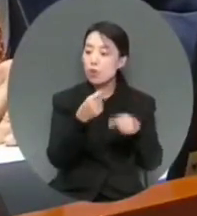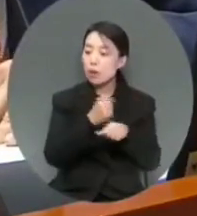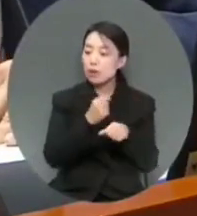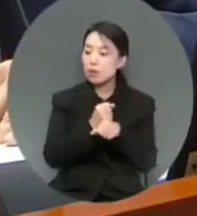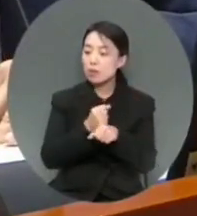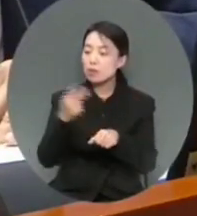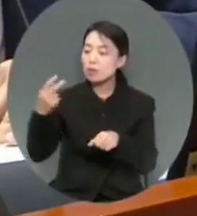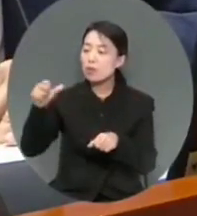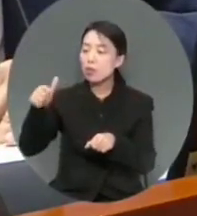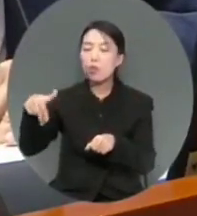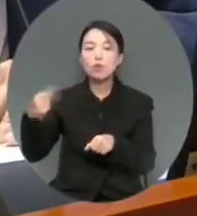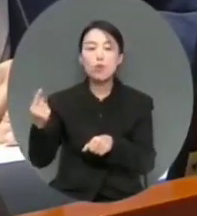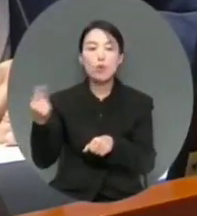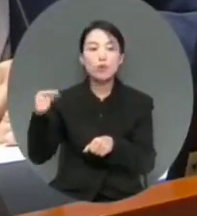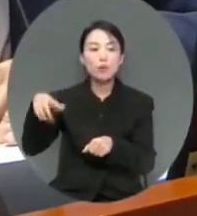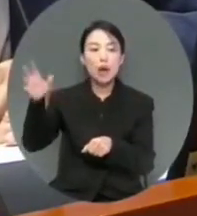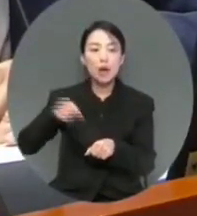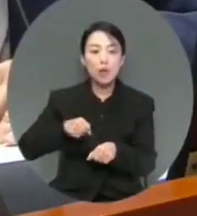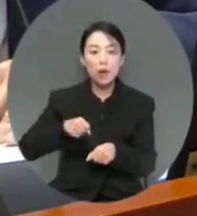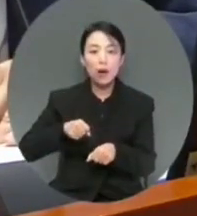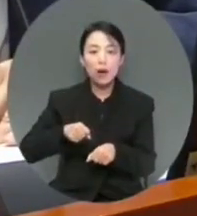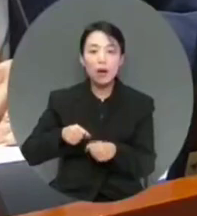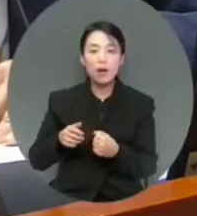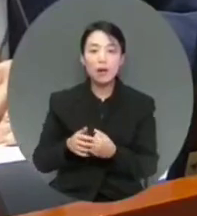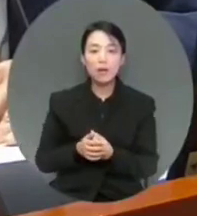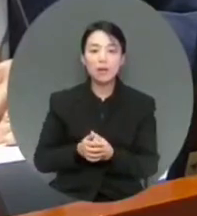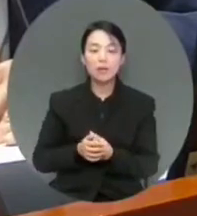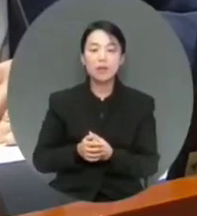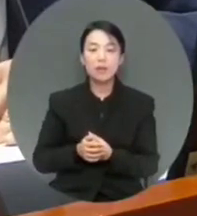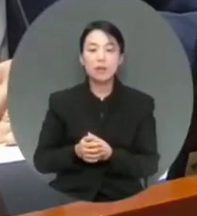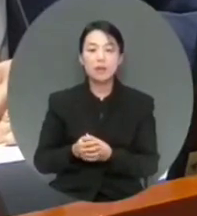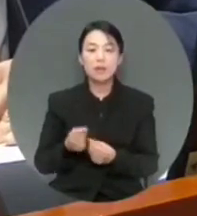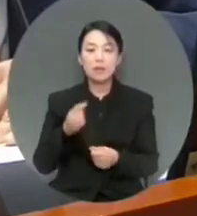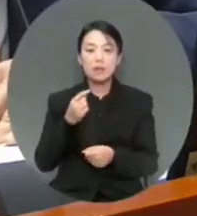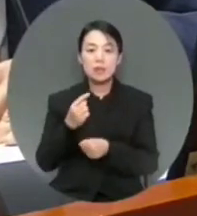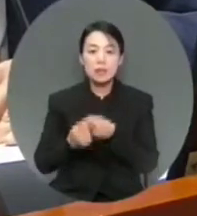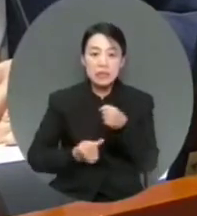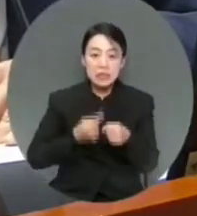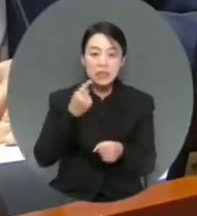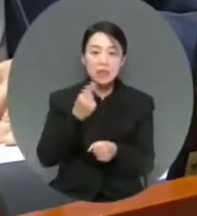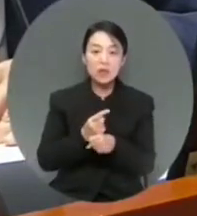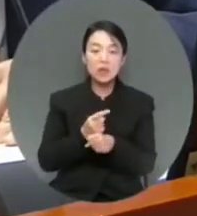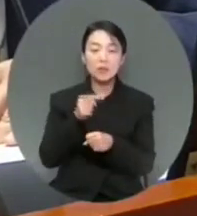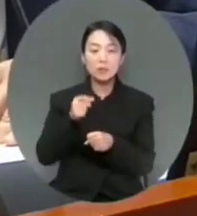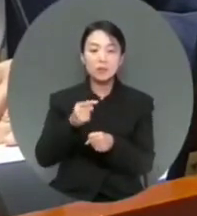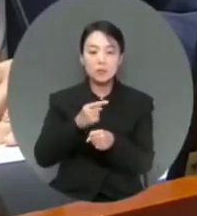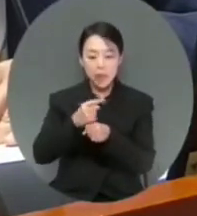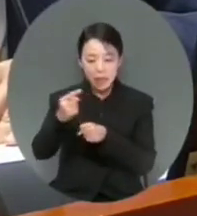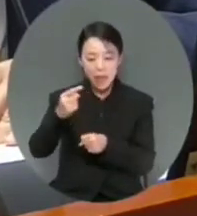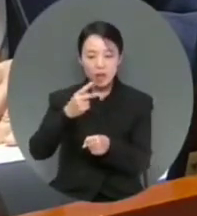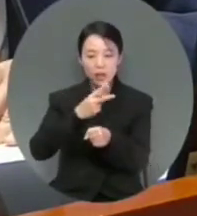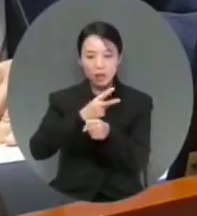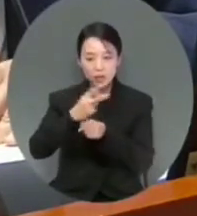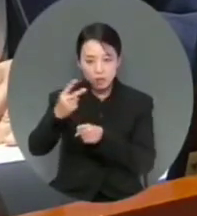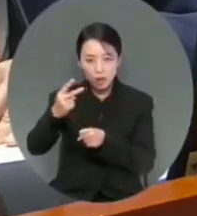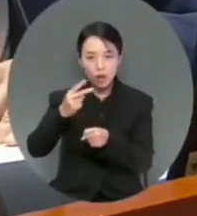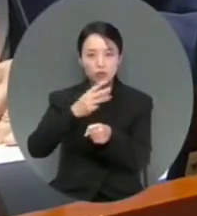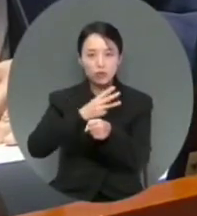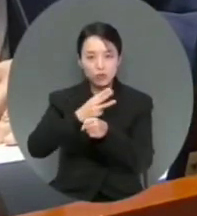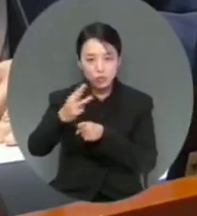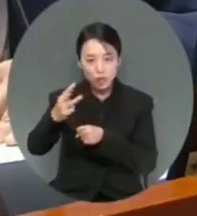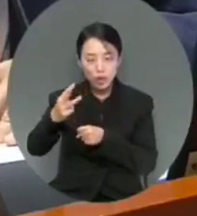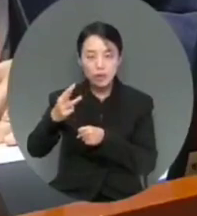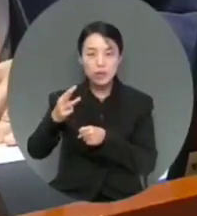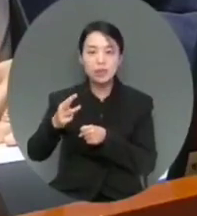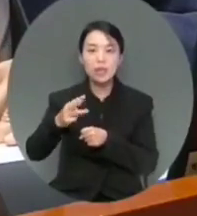아, 그 이번에 또 복지 예산 이거 지금 뭐 해마다 제가 지금 앞으로 차년도 차차년도 그 차차년도에